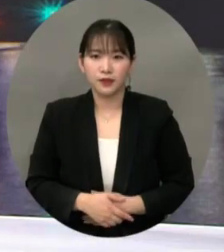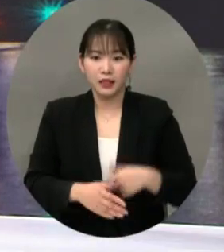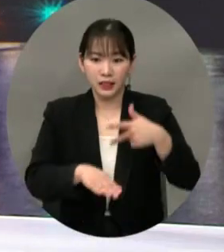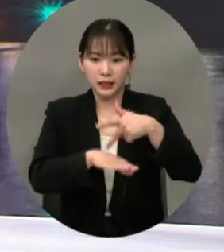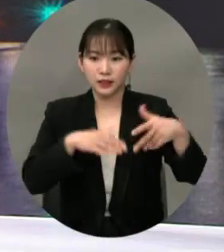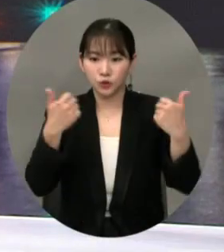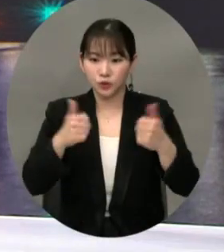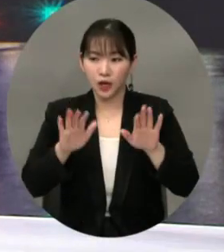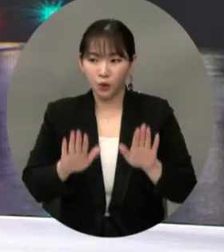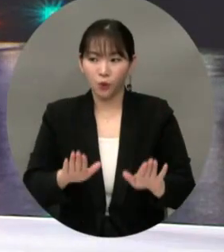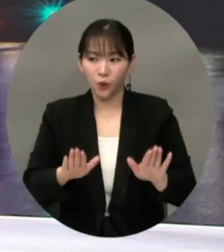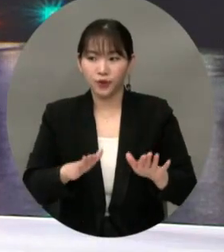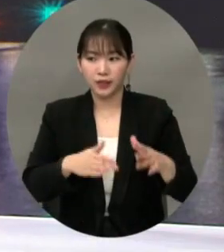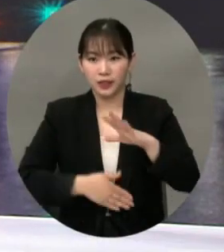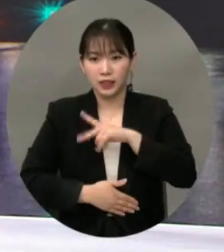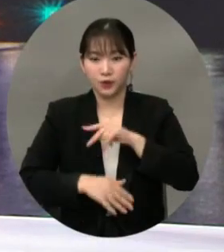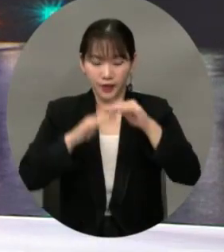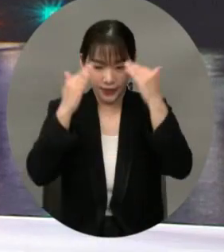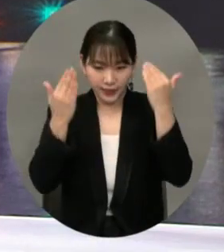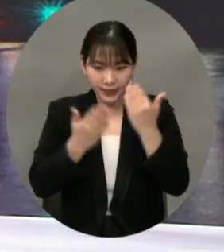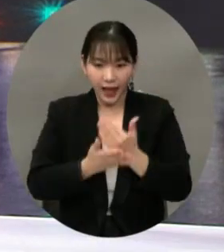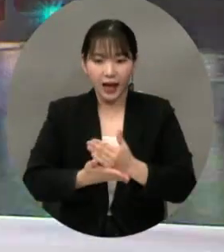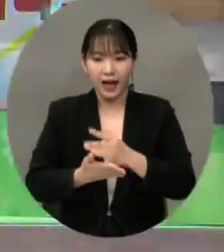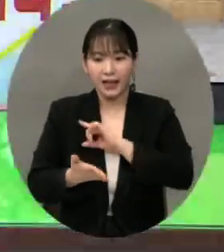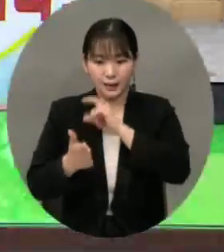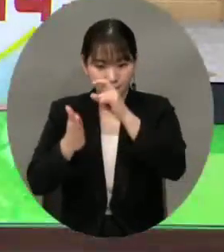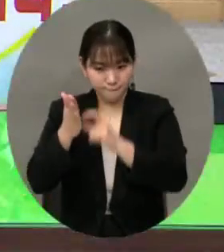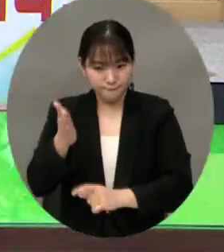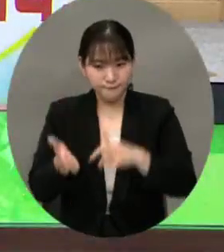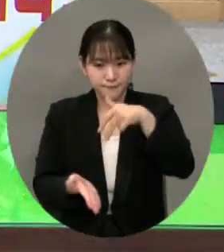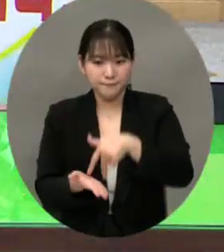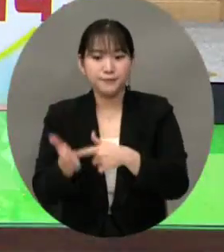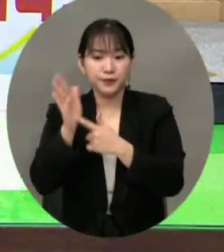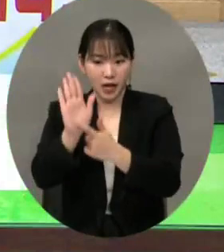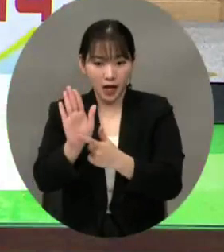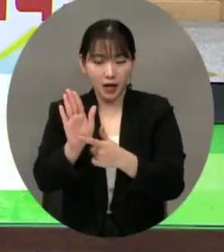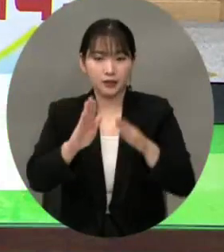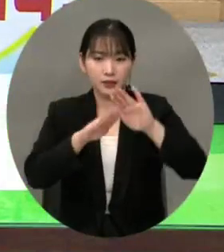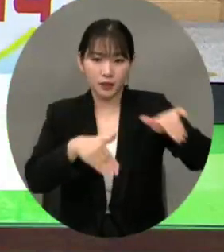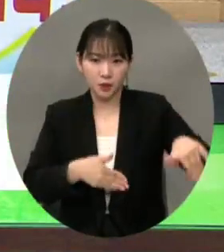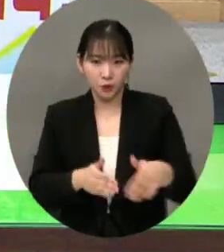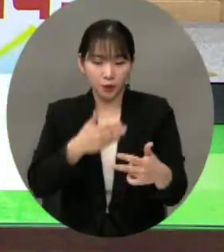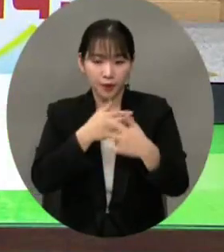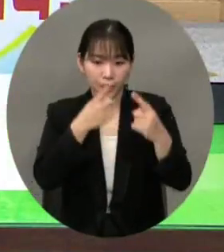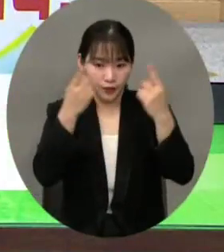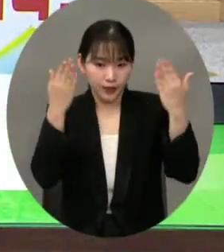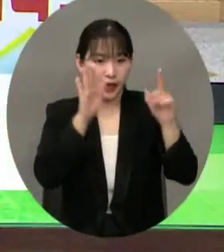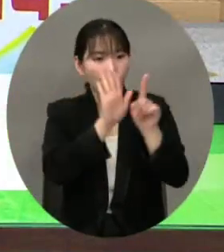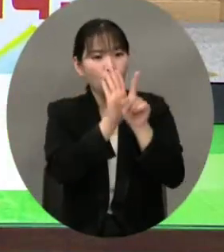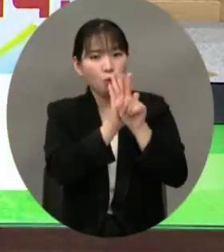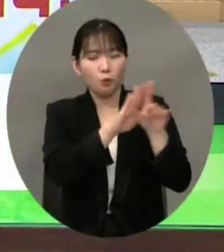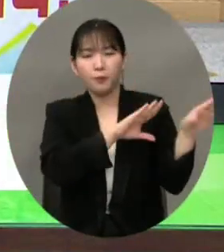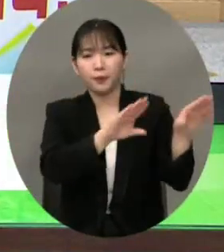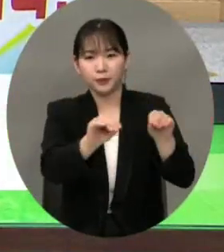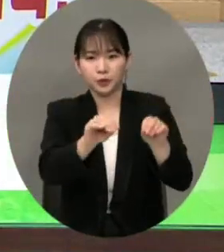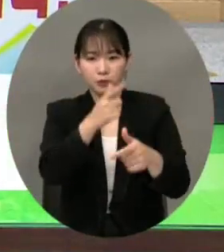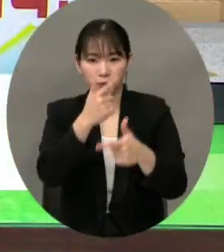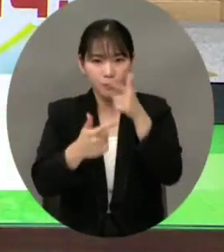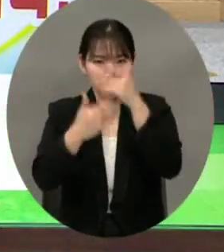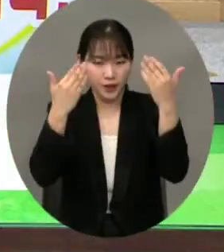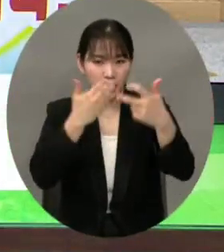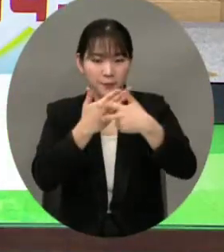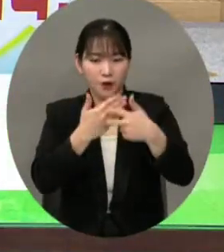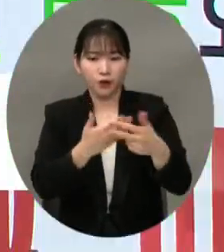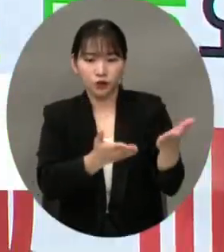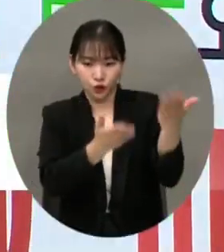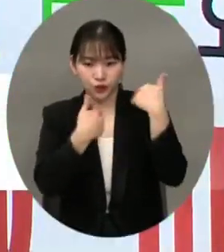진도군 의회는 오늘 의원 전원 명의의 긴급 성명을 통해 전남도의 의대 공모 절차 중단과 목포대 의대